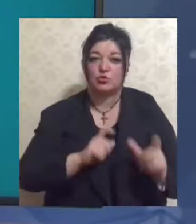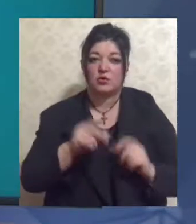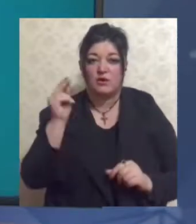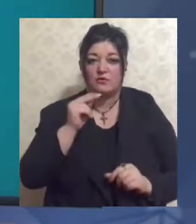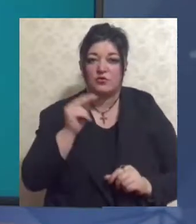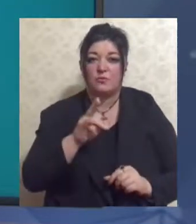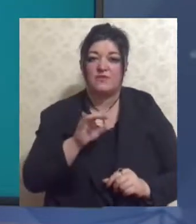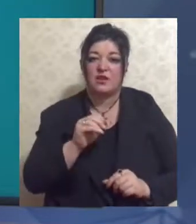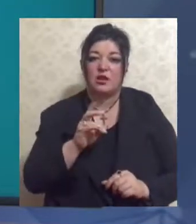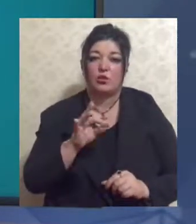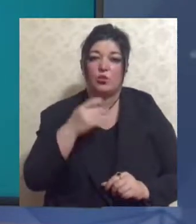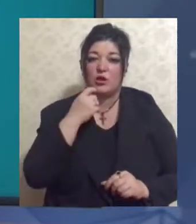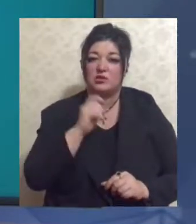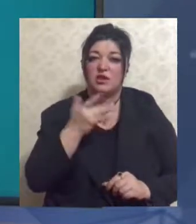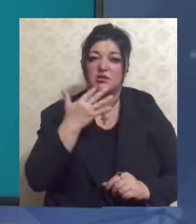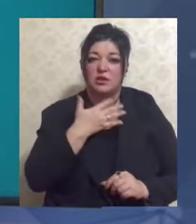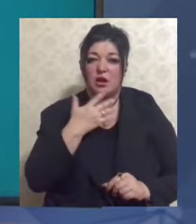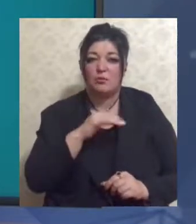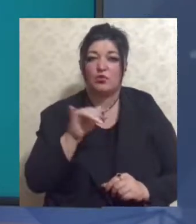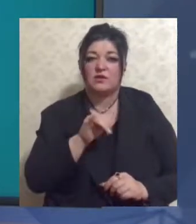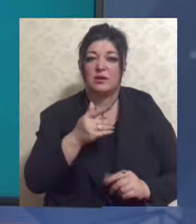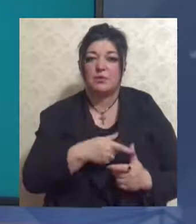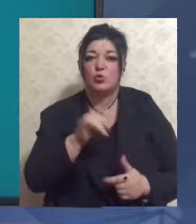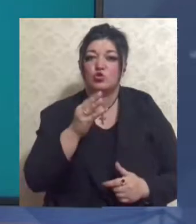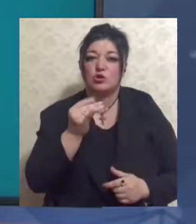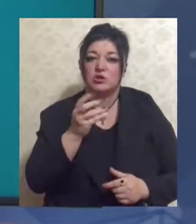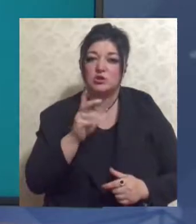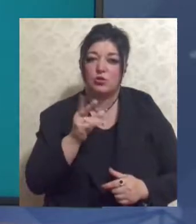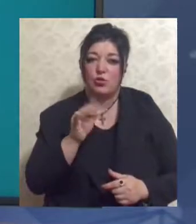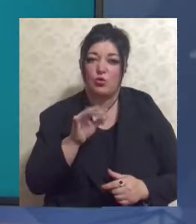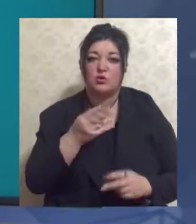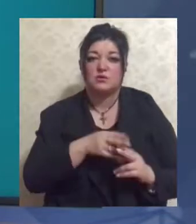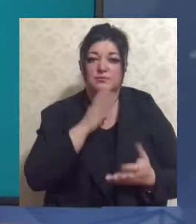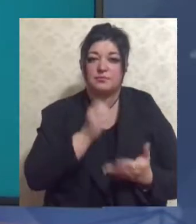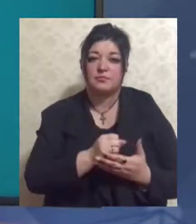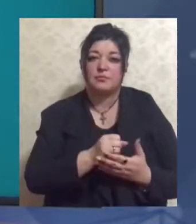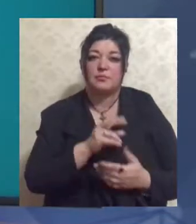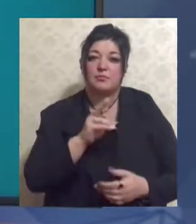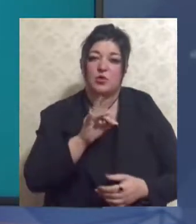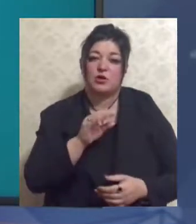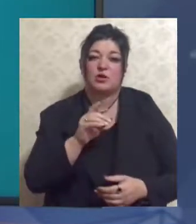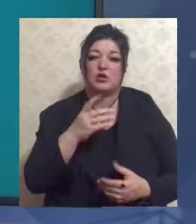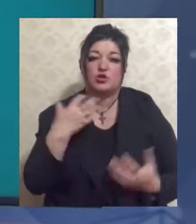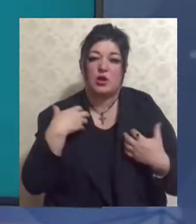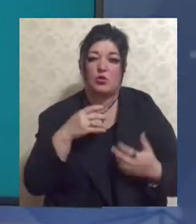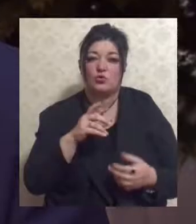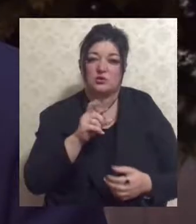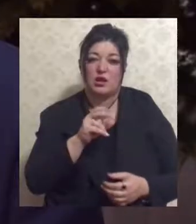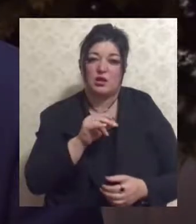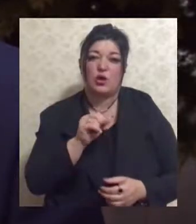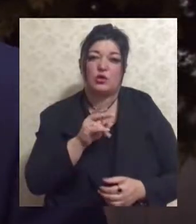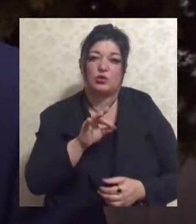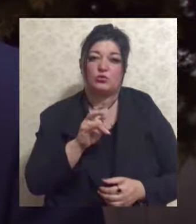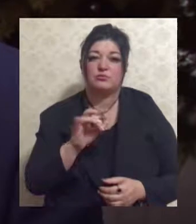Південноукраїнському національному університеті імені Ушинського. Це підтвердив проректор навчального закладу з міжнародних зв'язків Антон Ананів.